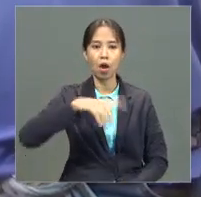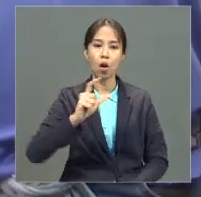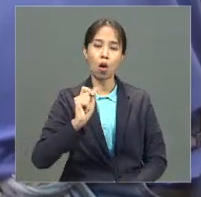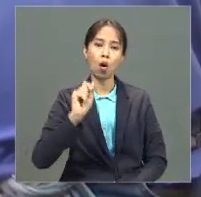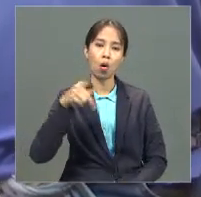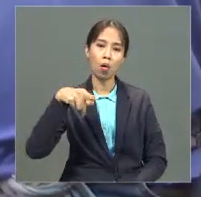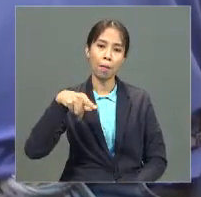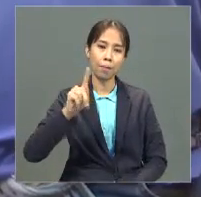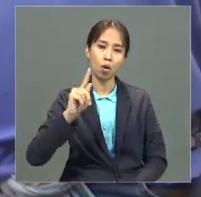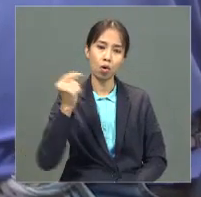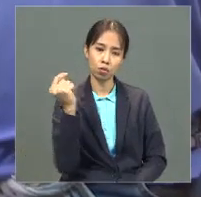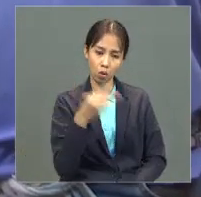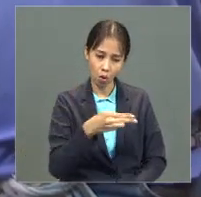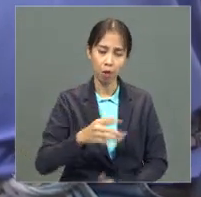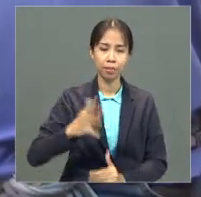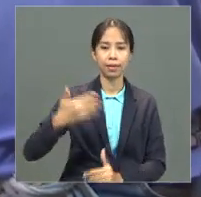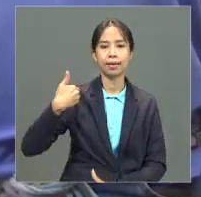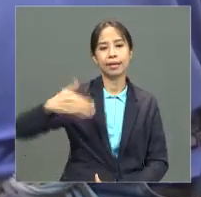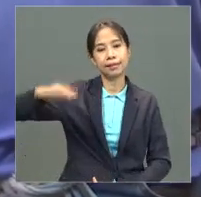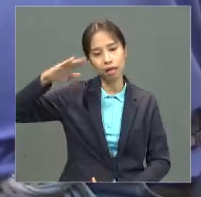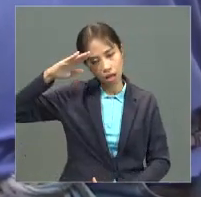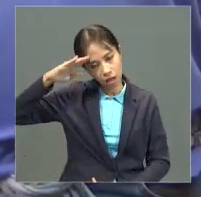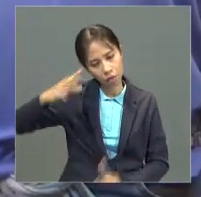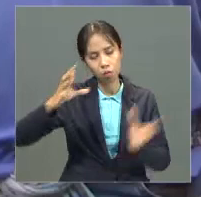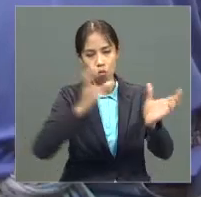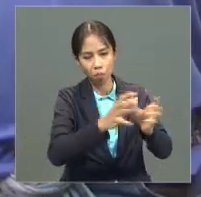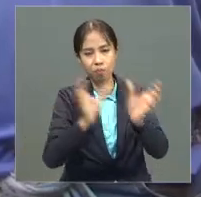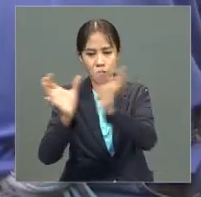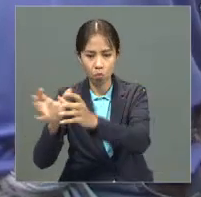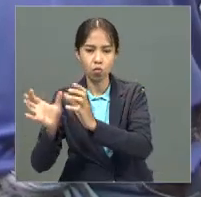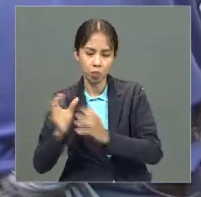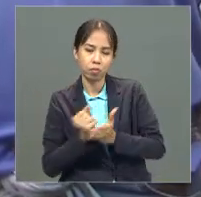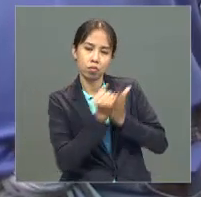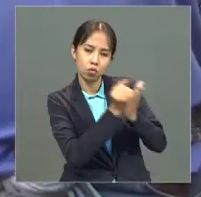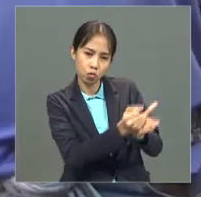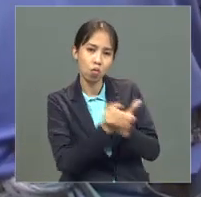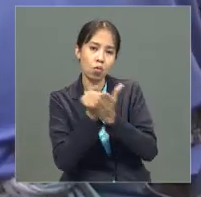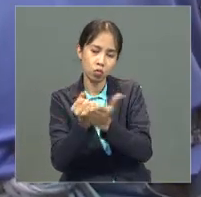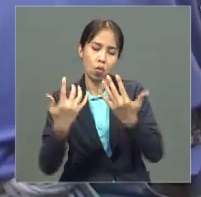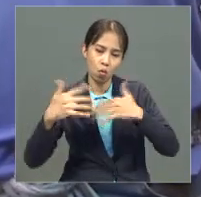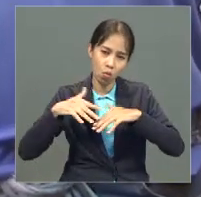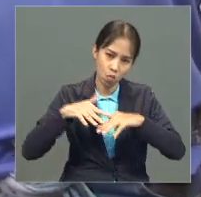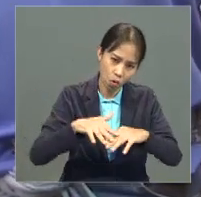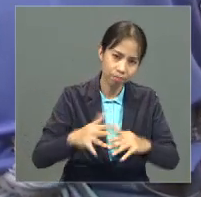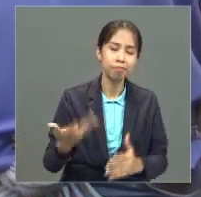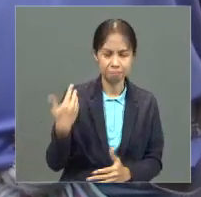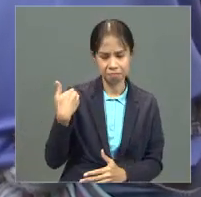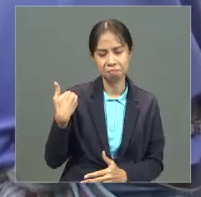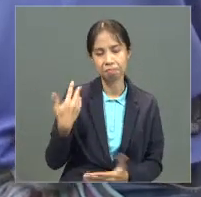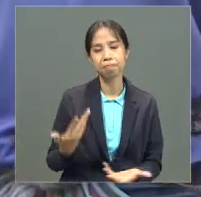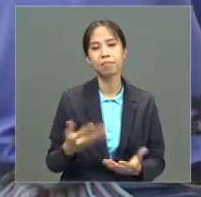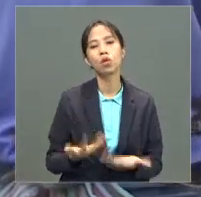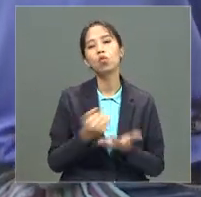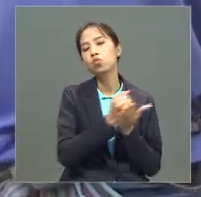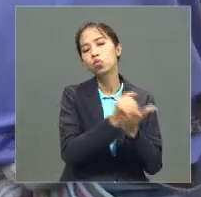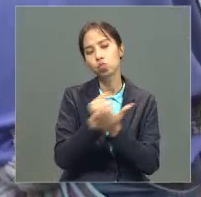ทางทหารซึ่งมาจากราบร.17,003นะคะจากค่ายเมืองลายมหาราช ที่มาร่วมกันทั้งกู้ชีพด้วยนะคะก็ม